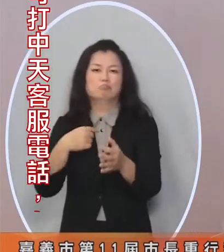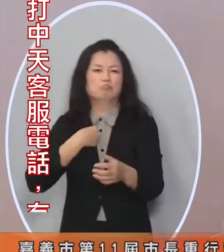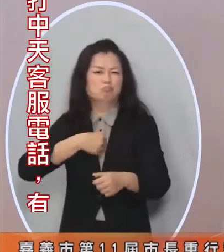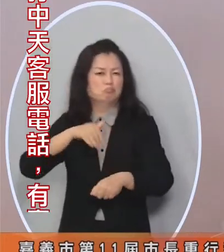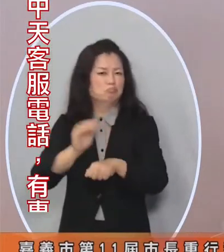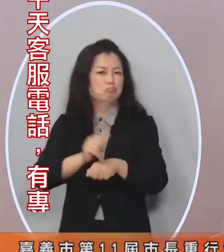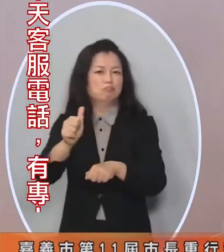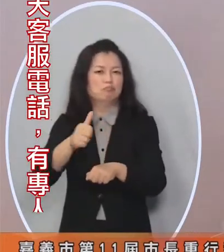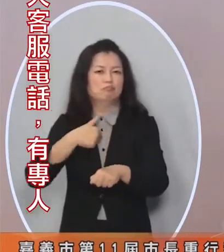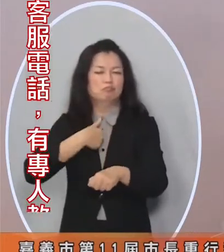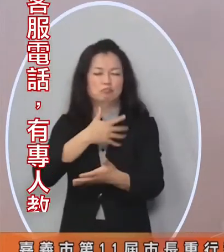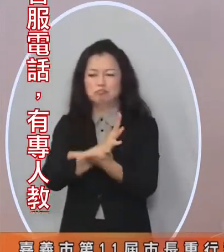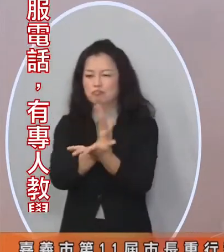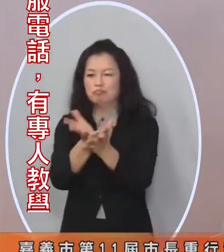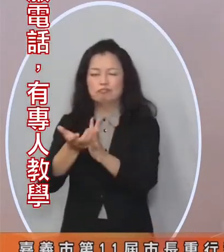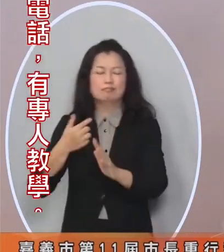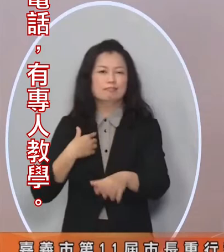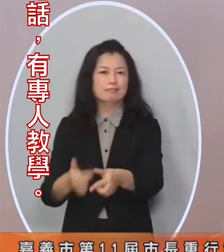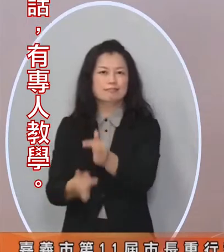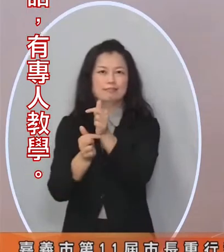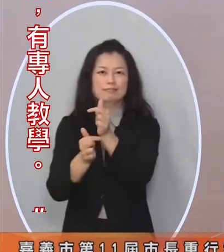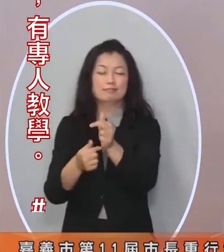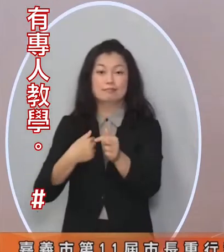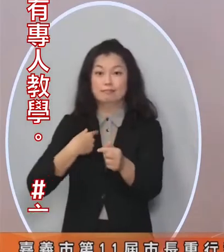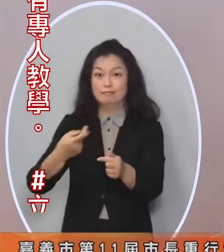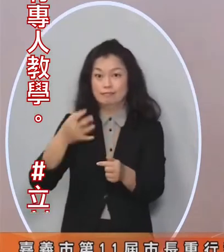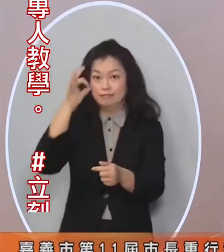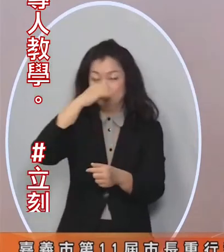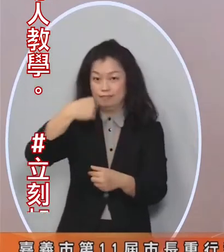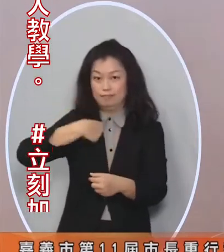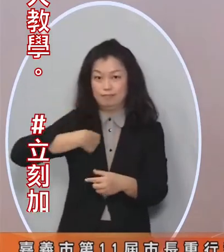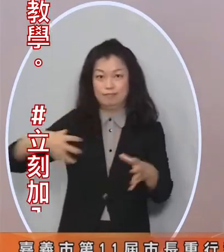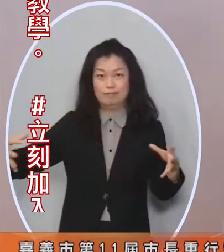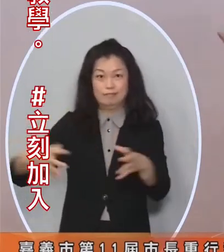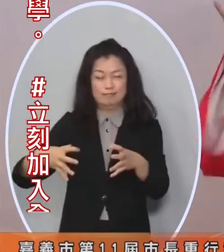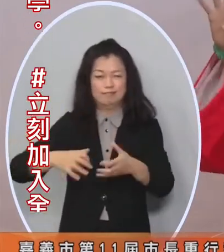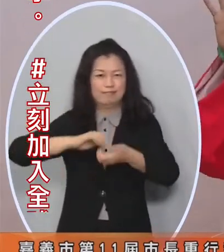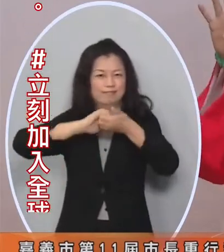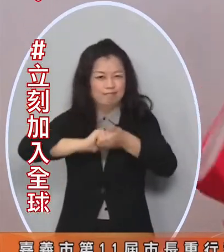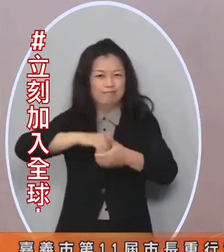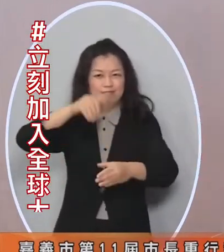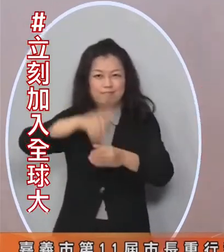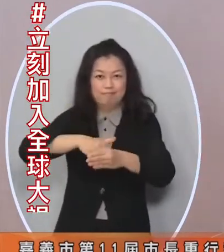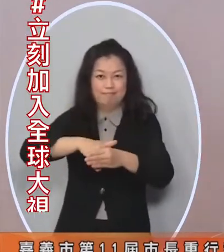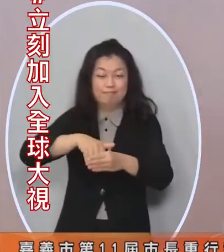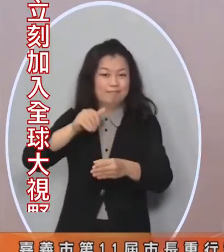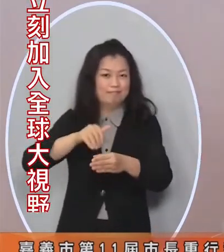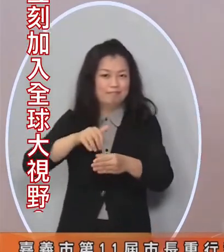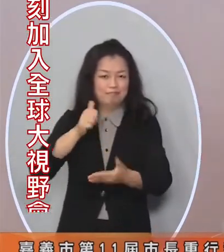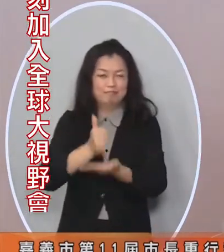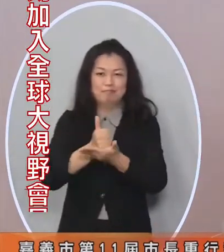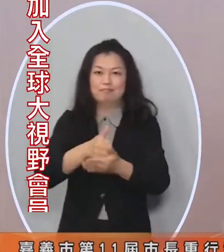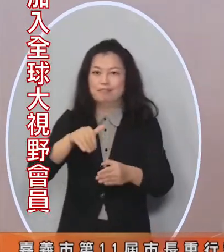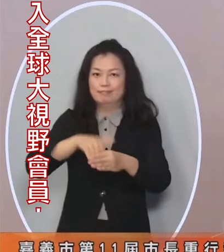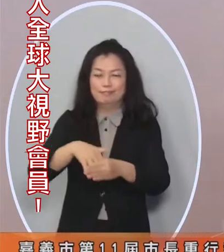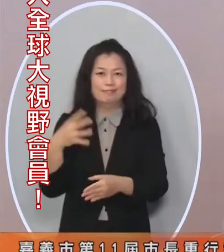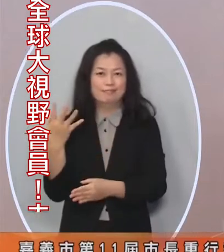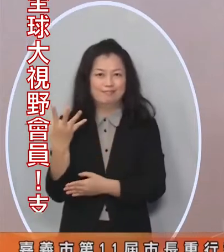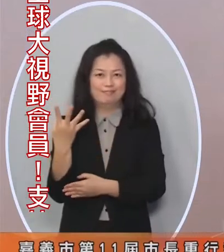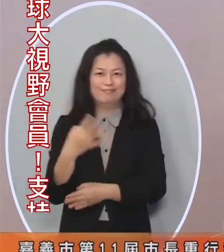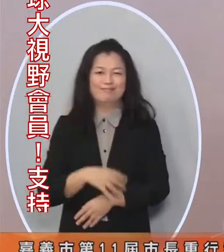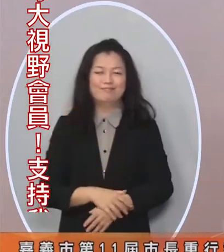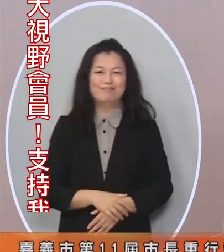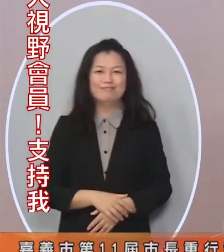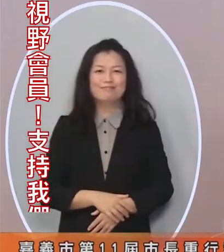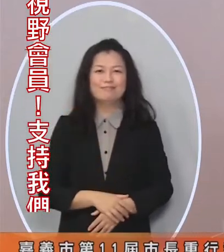一流的，欢迎大家搭配财神总统选总统，一定当选，已经当选，是我当选，投四号。非常感谢哈，我们要